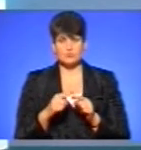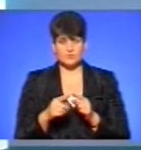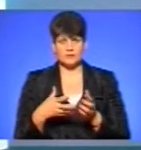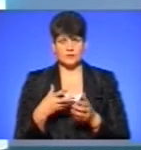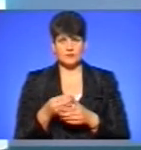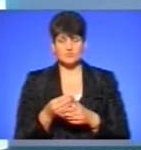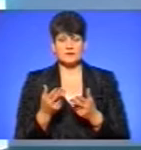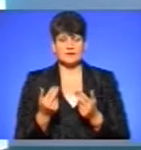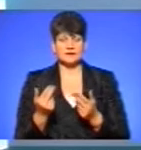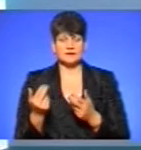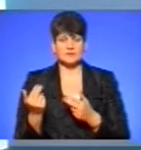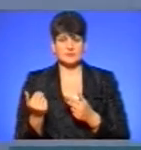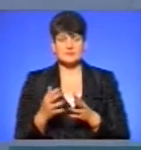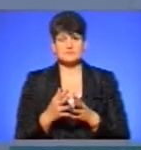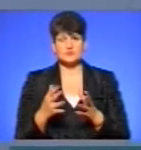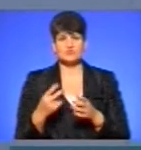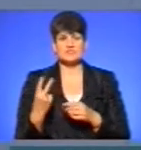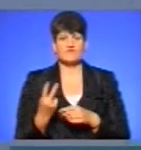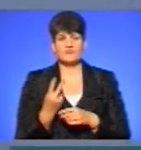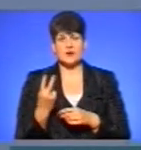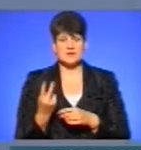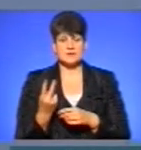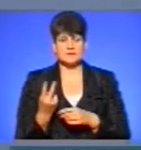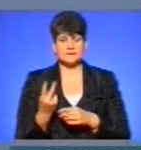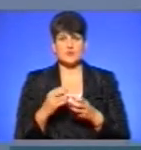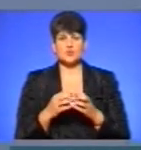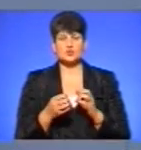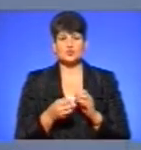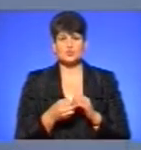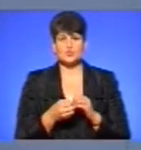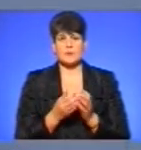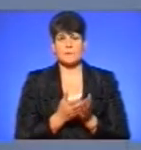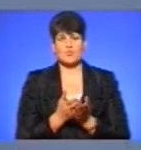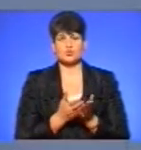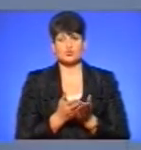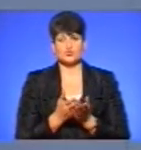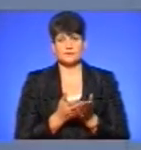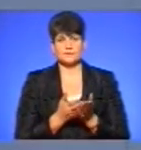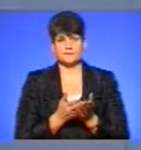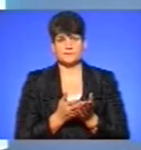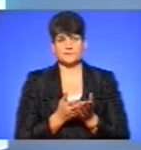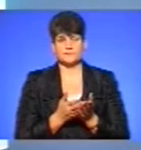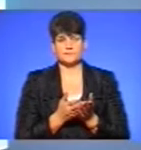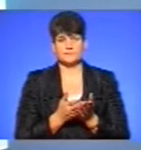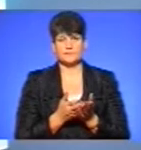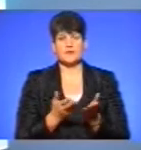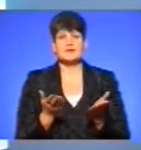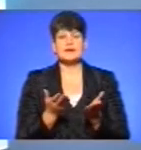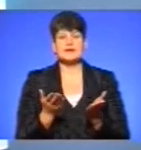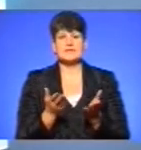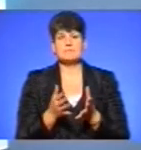так? Так, так. Ну, збільшується в два рази сума адміністративної послуги. Які